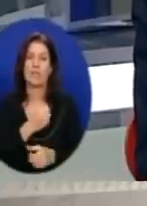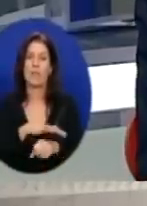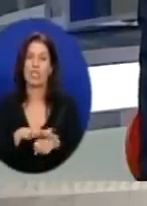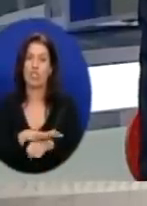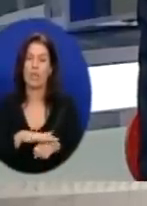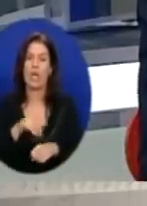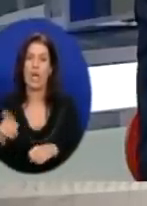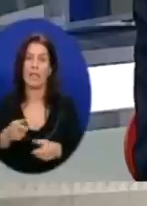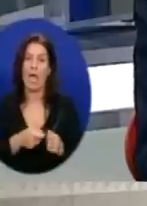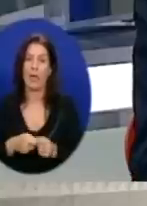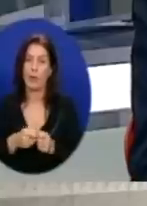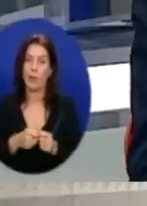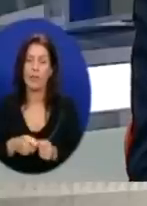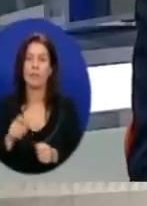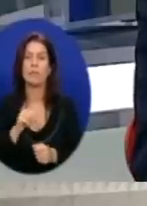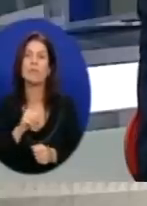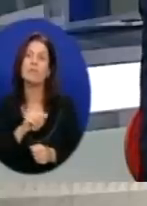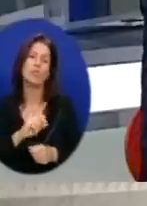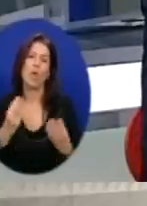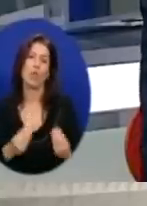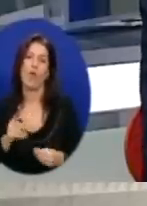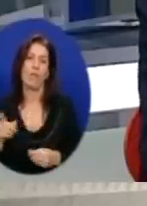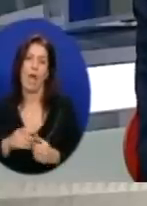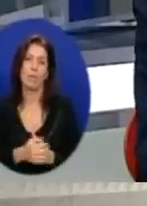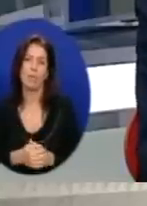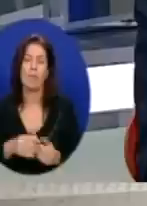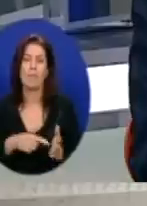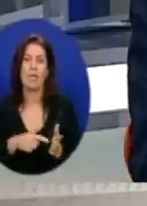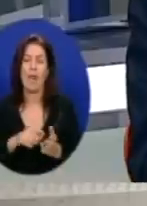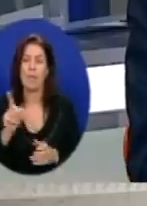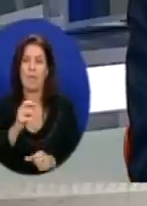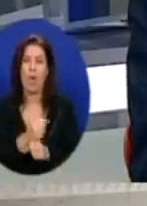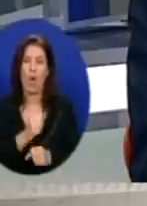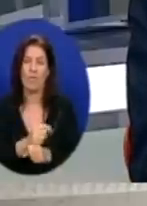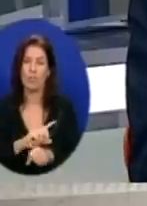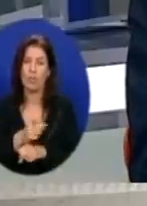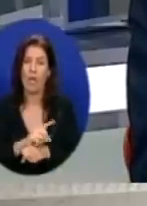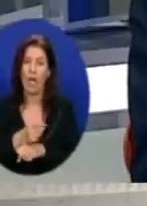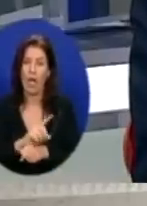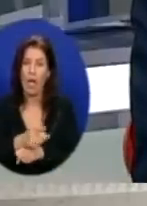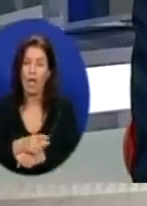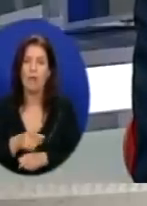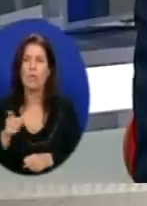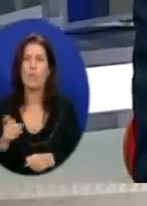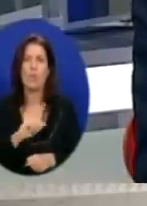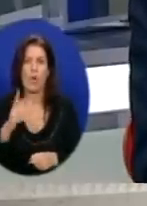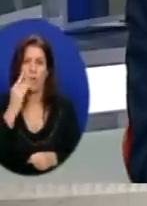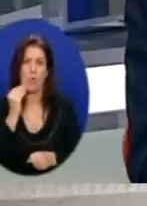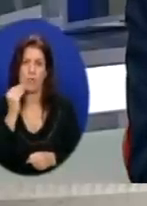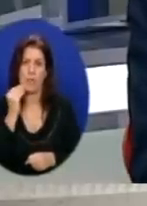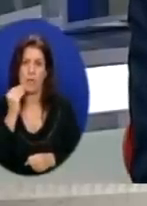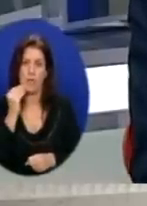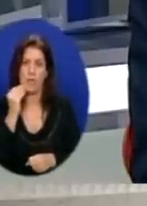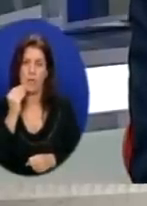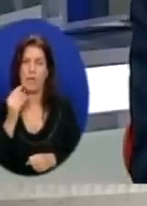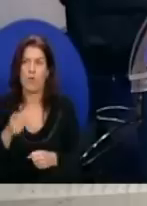את הארגונים שלא טוב להם. בגלל שהעובד שמתאמרים בו, הוא לא עובד, הוא לא שווה רצון,